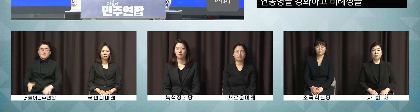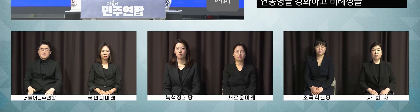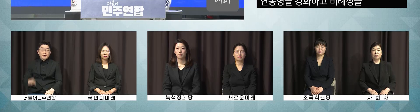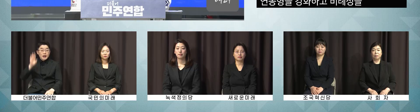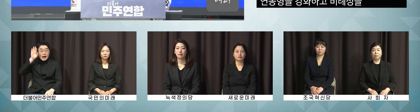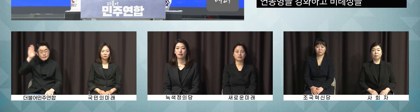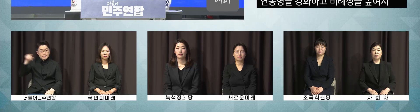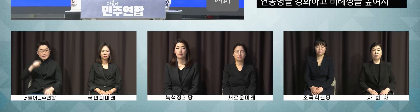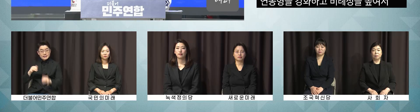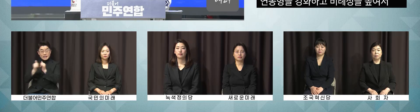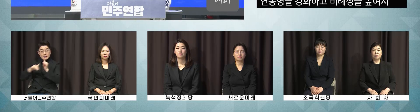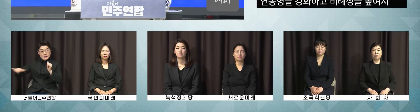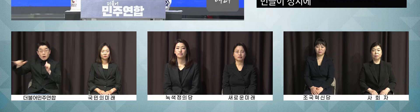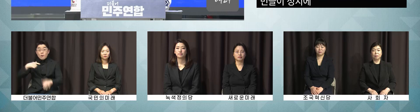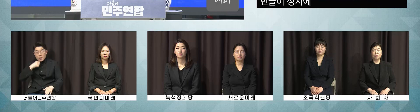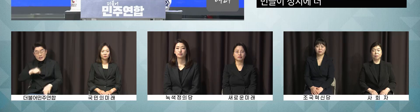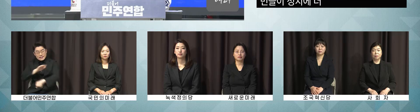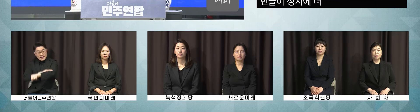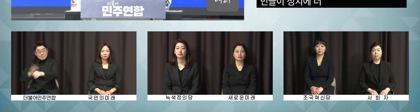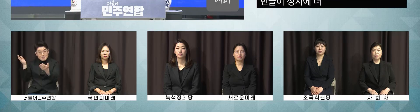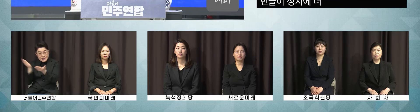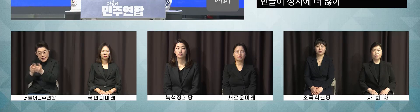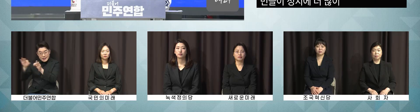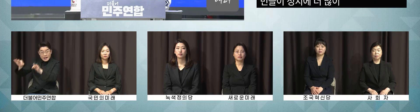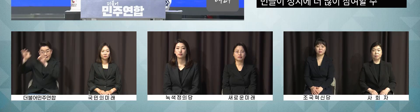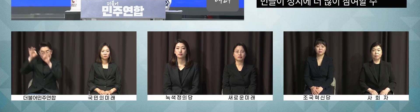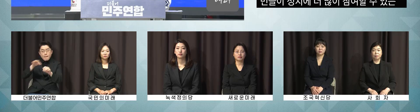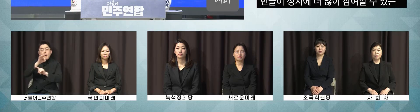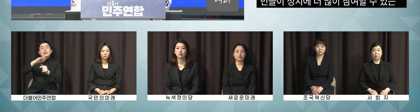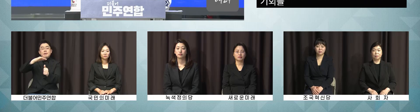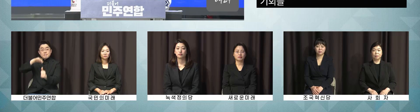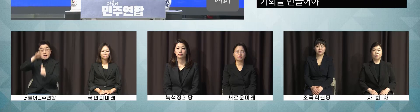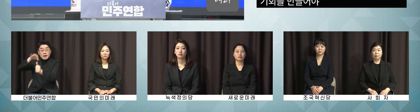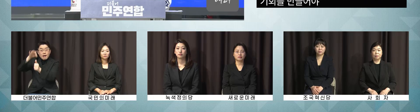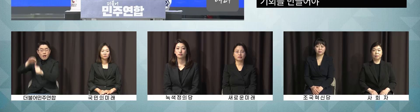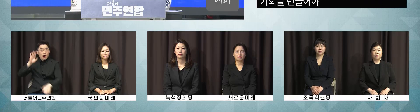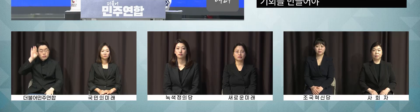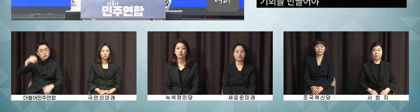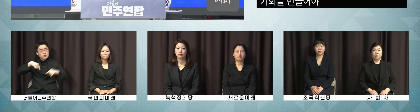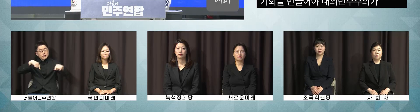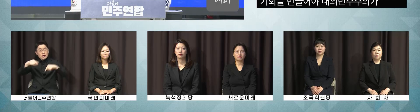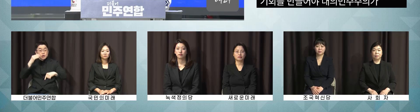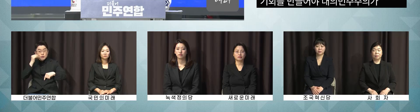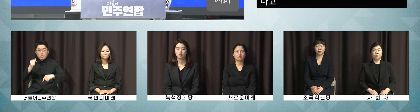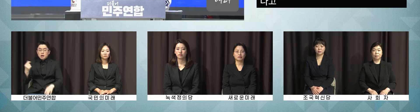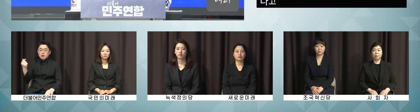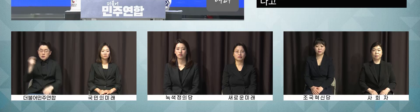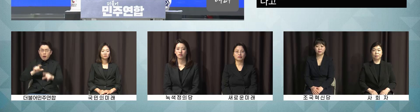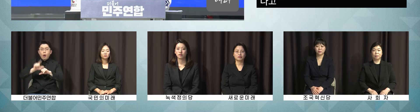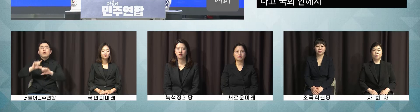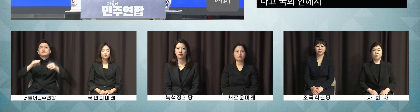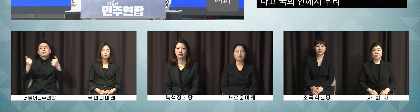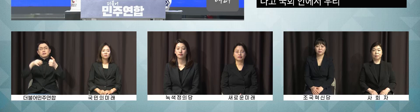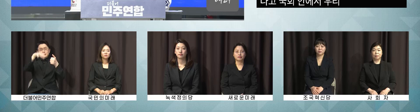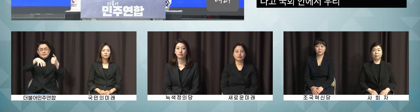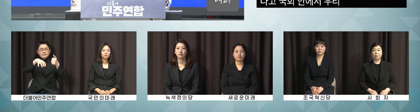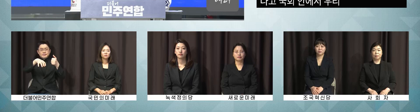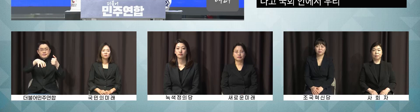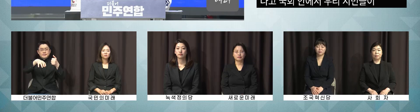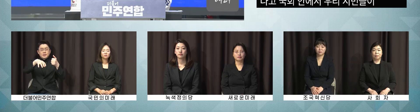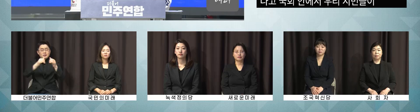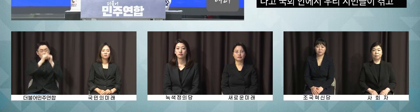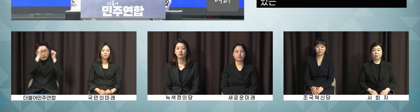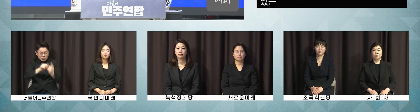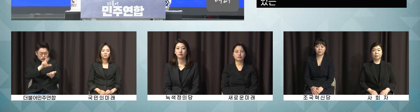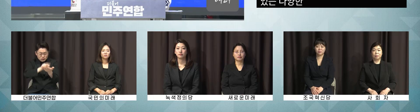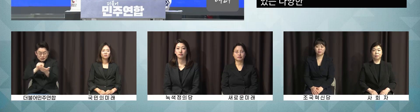시민들이 정치에 더 많이 참여할 수 있는 기회를 만들어야 대의민주주의가 살아나고 국회 안에서 우리 시민들이 겪고 있는 다양한 사회